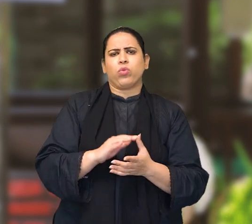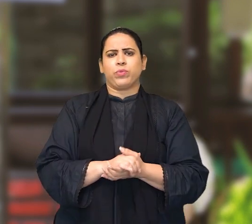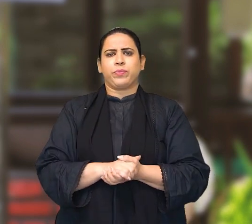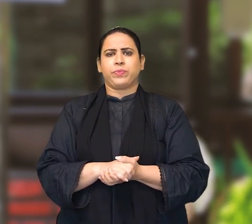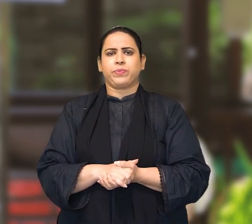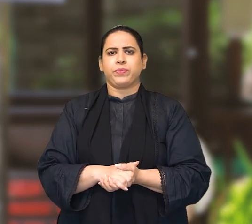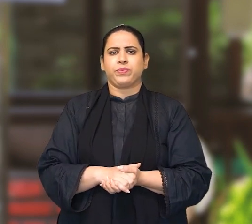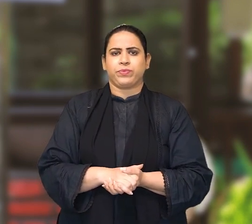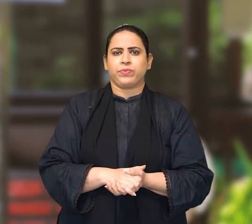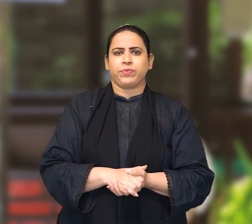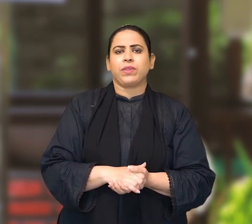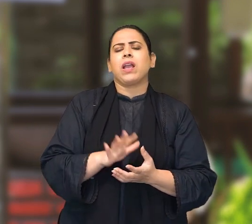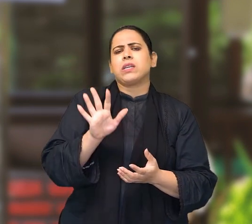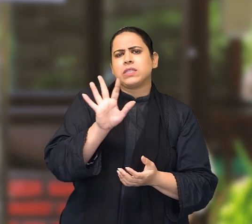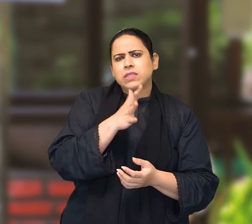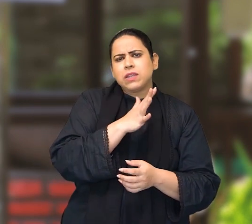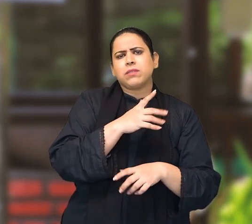लो डेज.